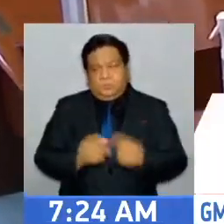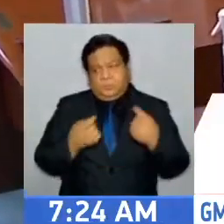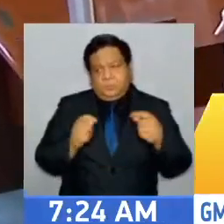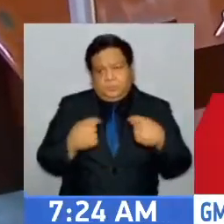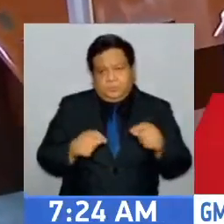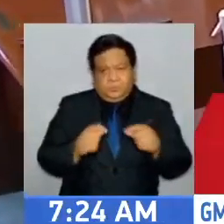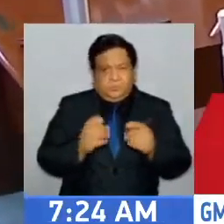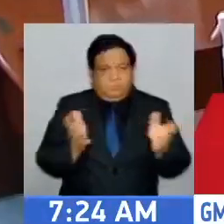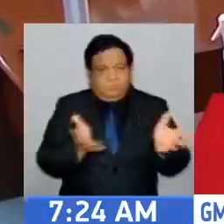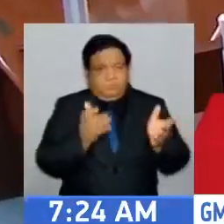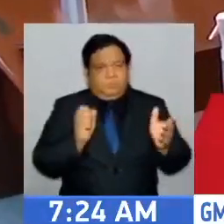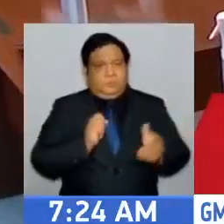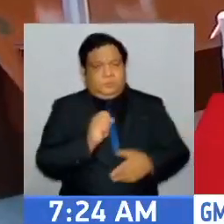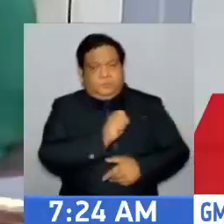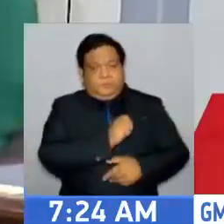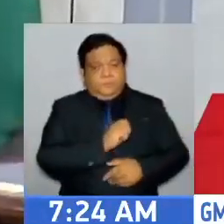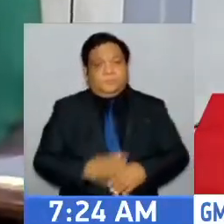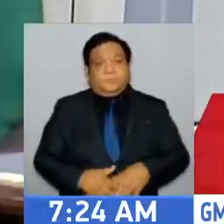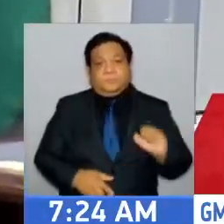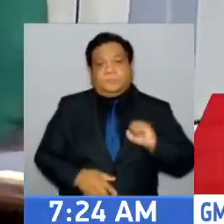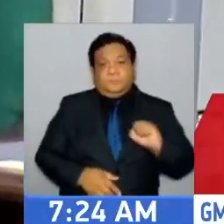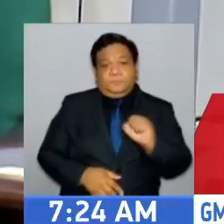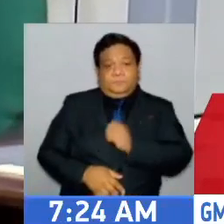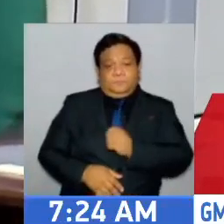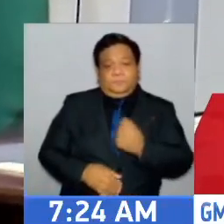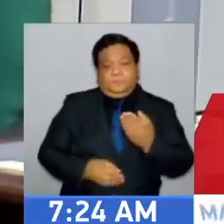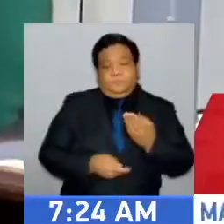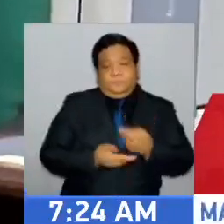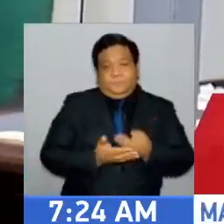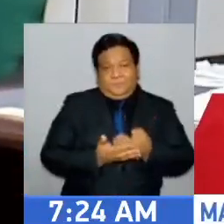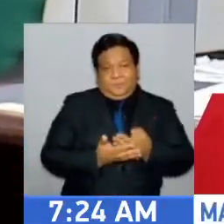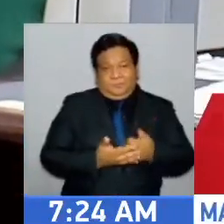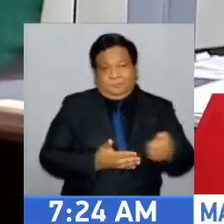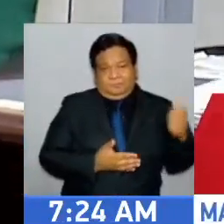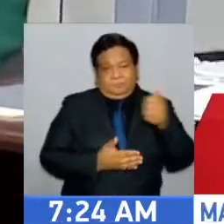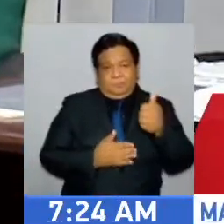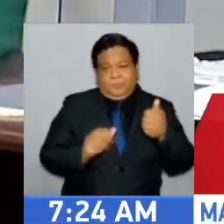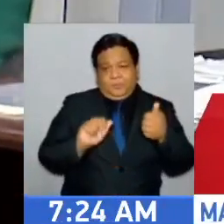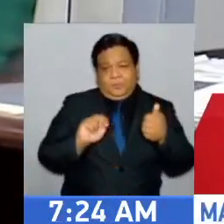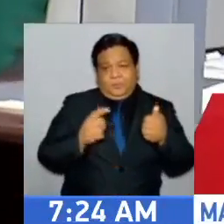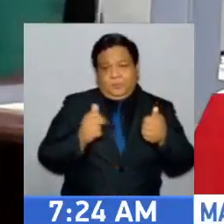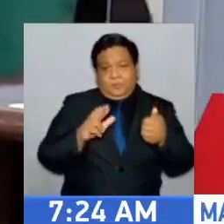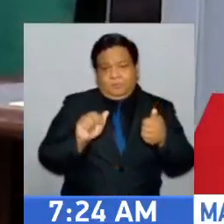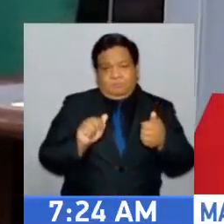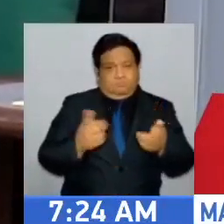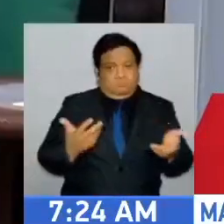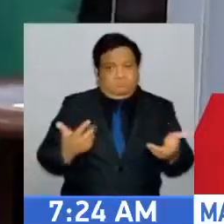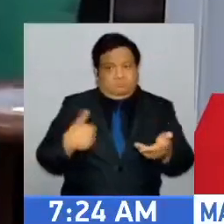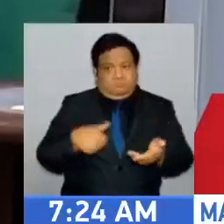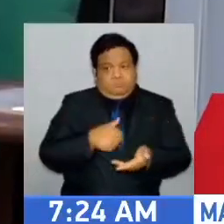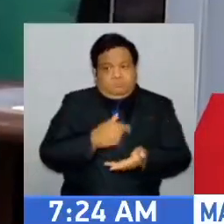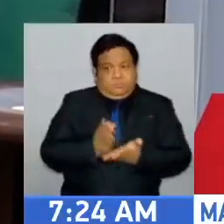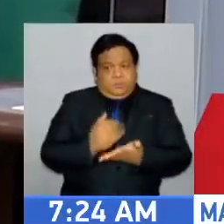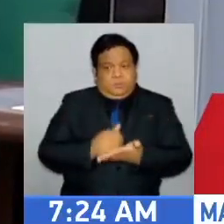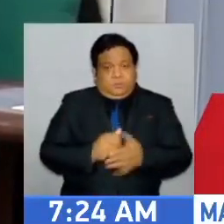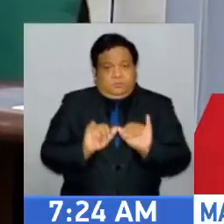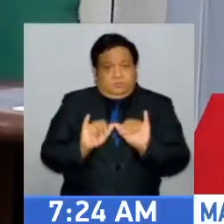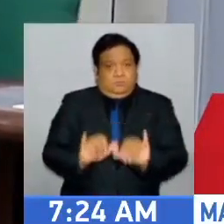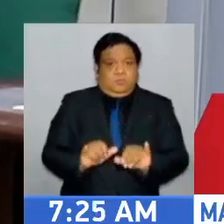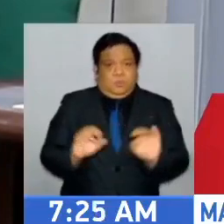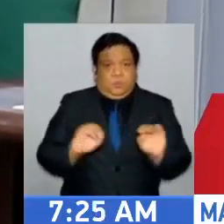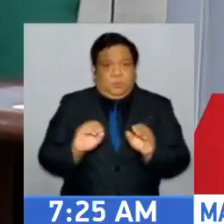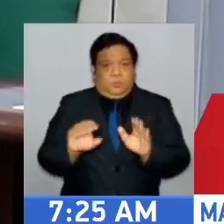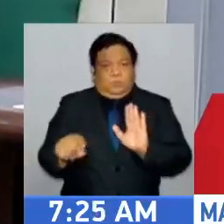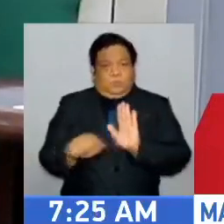Finance Panel Chairperson Sonny Angara, walang ibinabawas ang Senado sa pondo ng NTF-ELCAC. Sa usapin kung